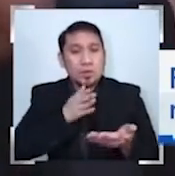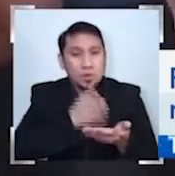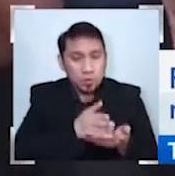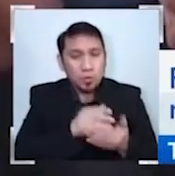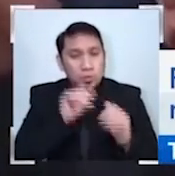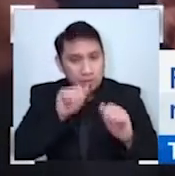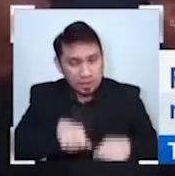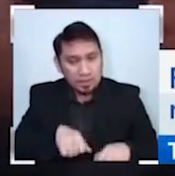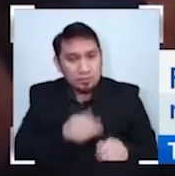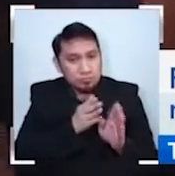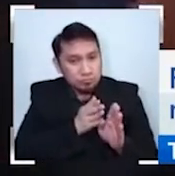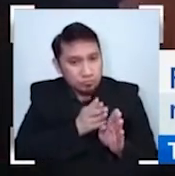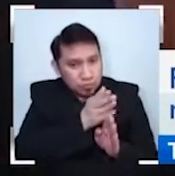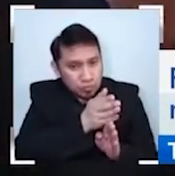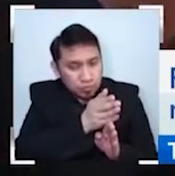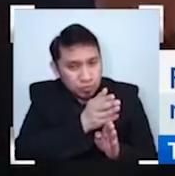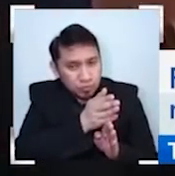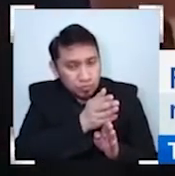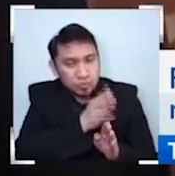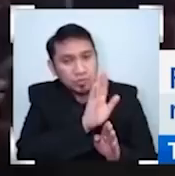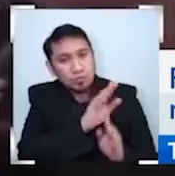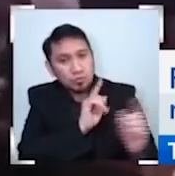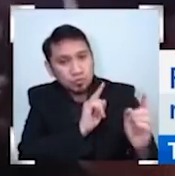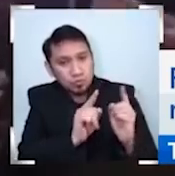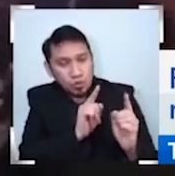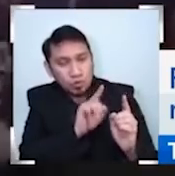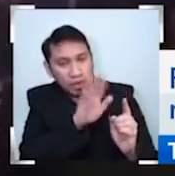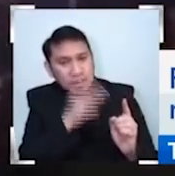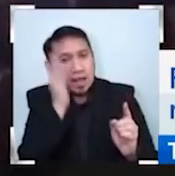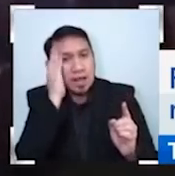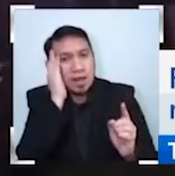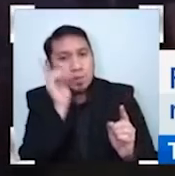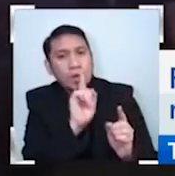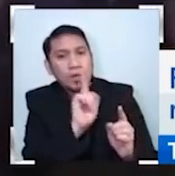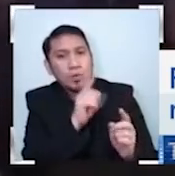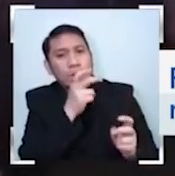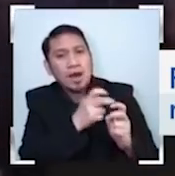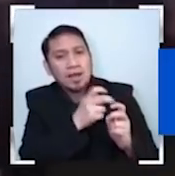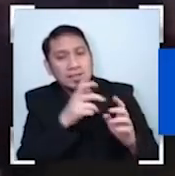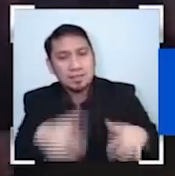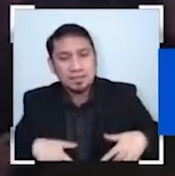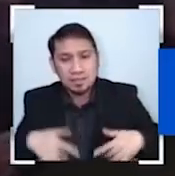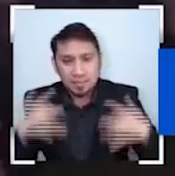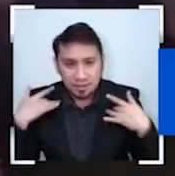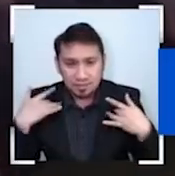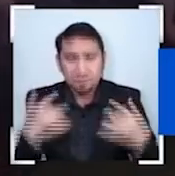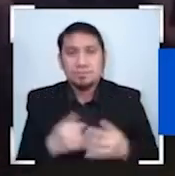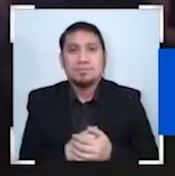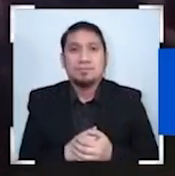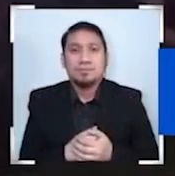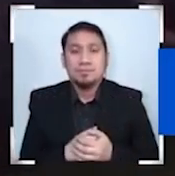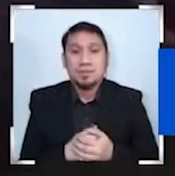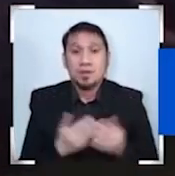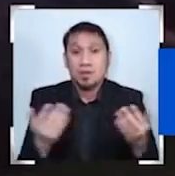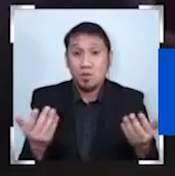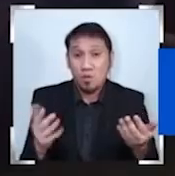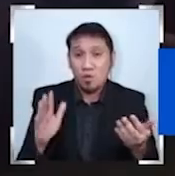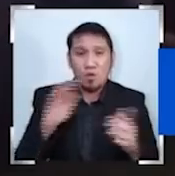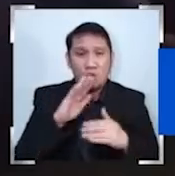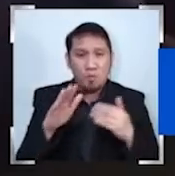at maramdaman yung kahirapan na pinagdadaanan ninyo. Ilang mga daing at ilang mga problema na hinaharap